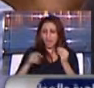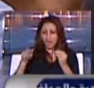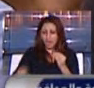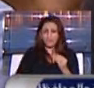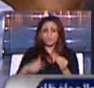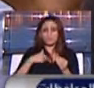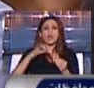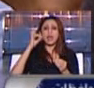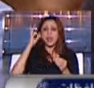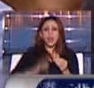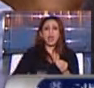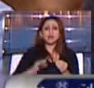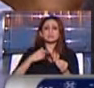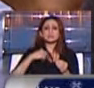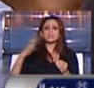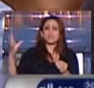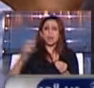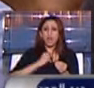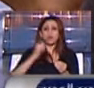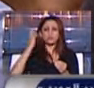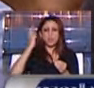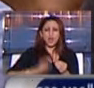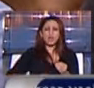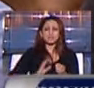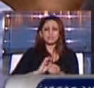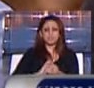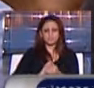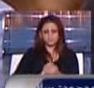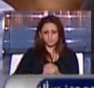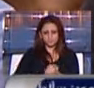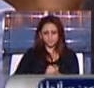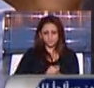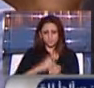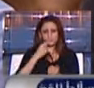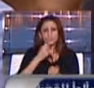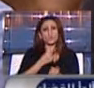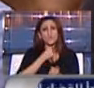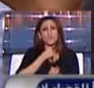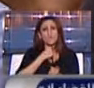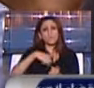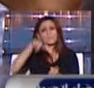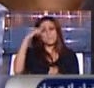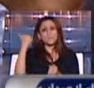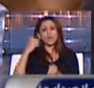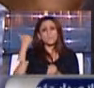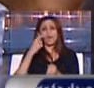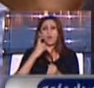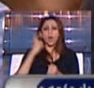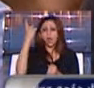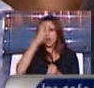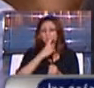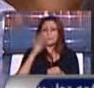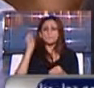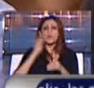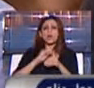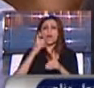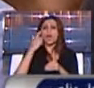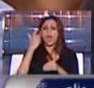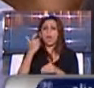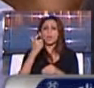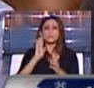الميدان، والجمعه الجايه جمعه الغضب اللي فاتت كانت الانذار، ولازم يكون